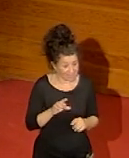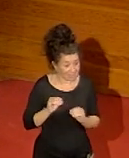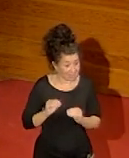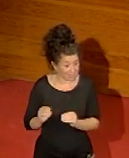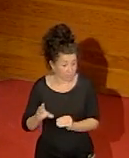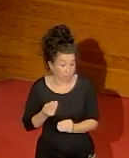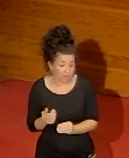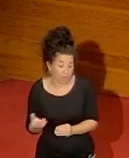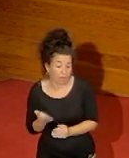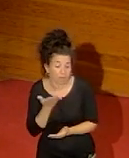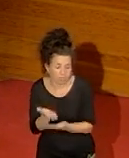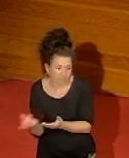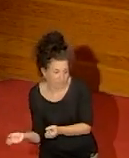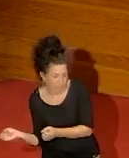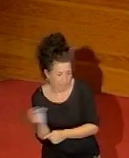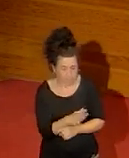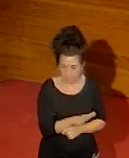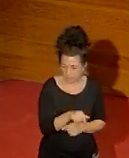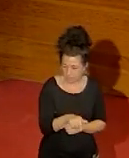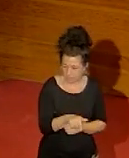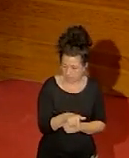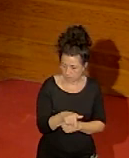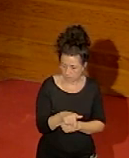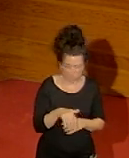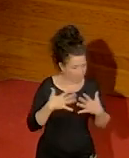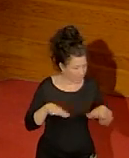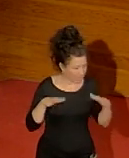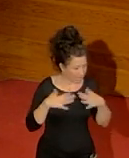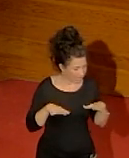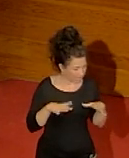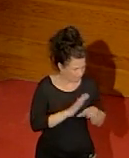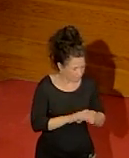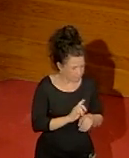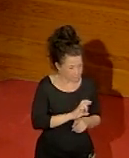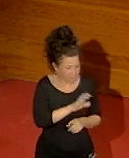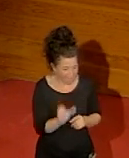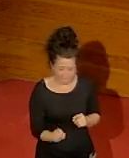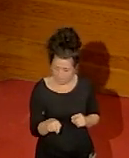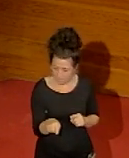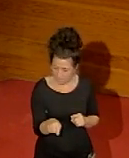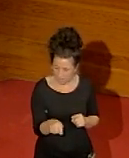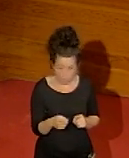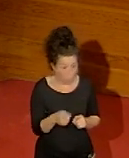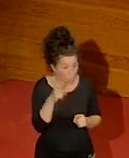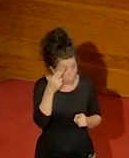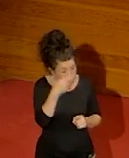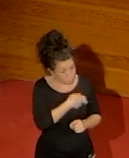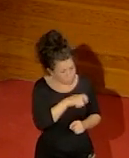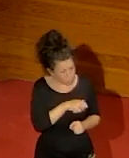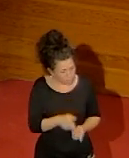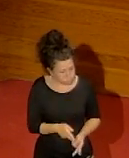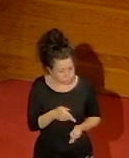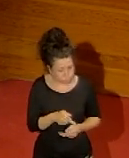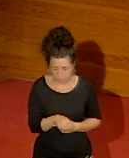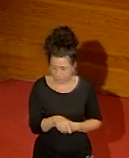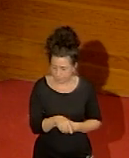Robel, Eritrea eta Etiopiako taldekoa da. Polizia libiarrak emandako tiroa ere erakutsi digu. Nora joan nahi duten